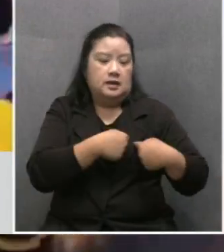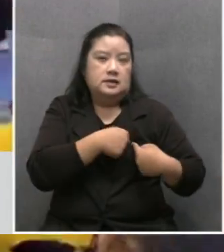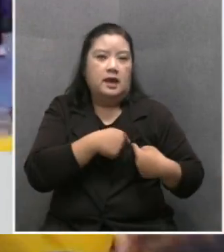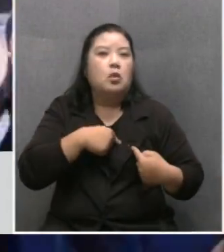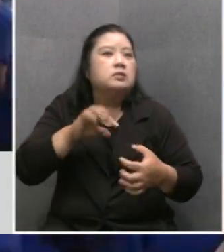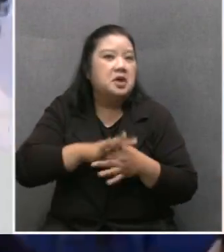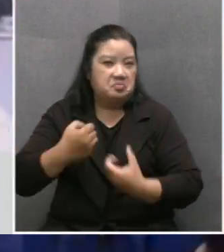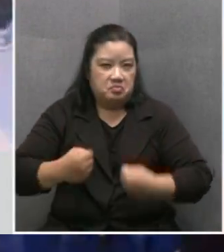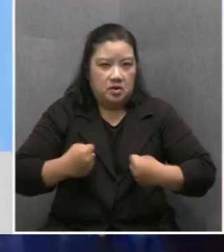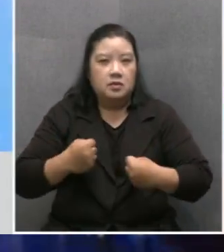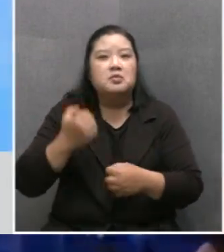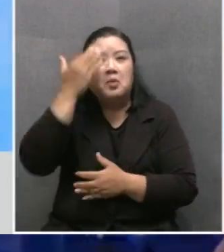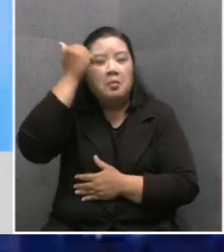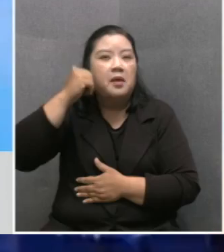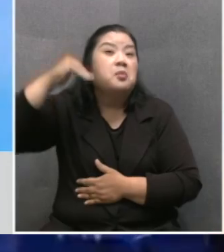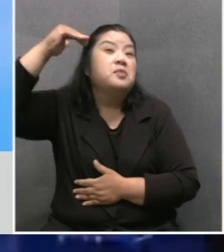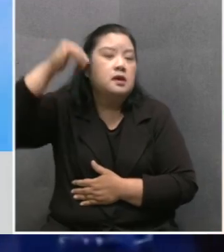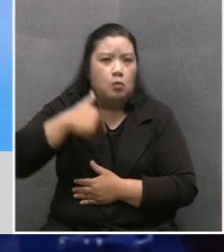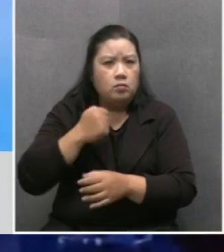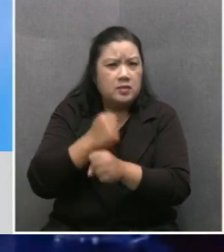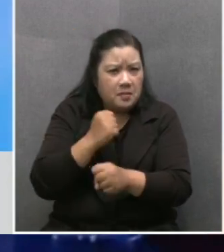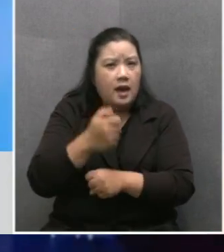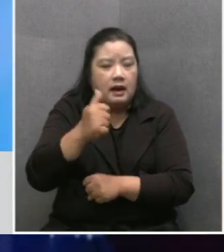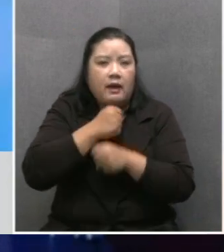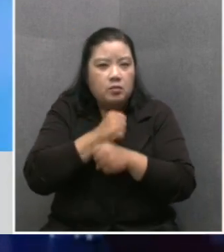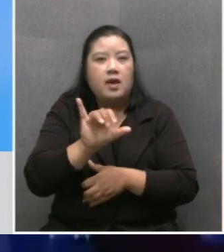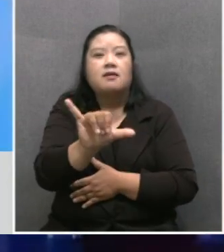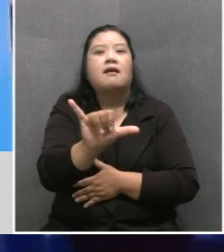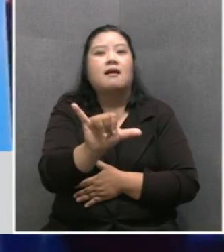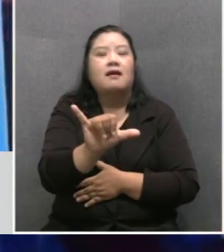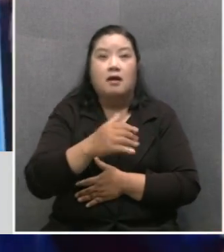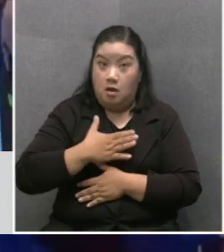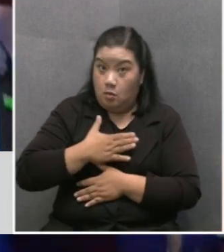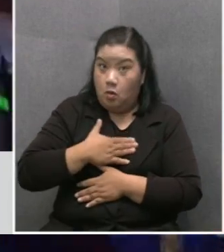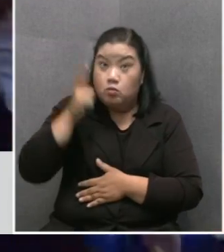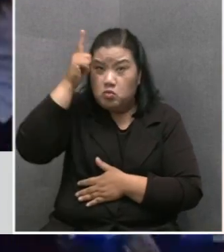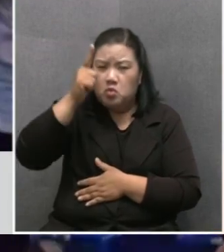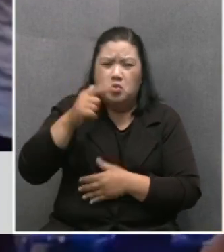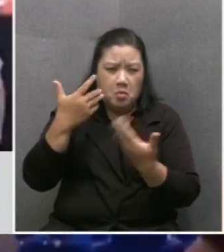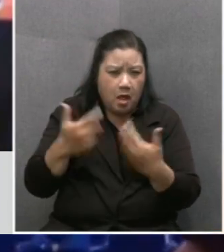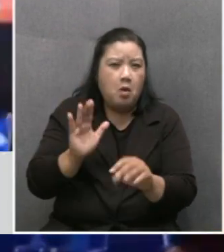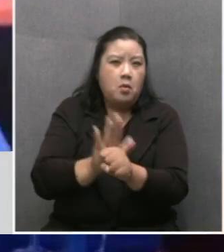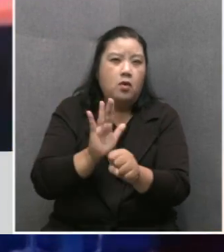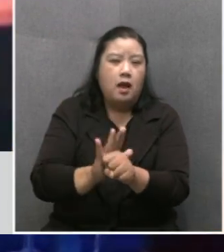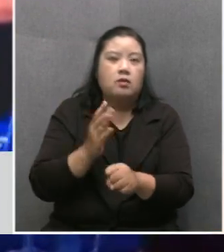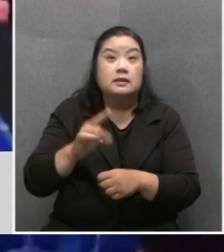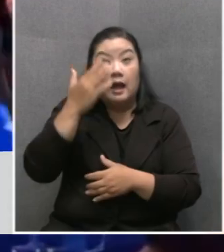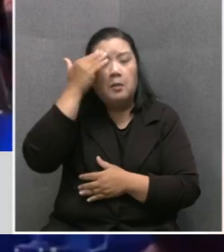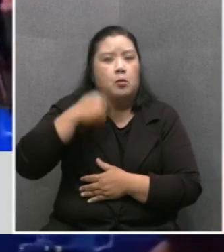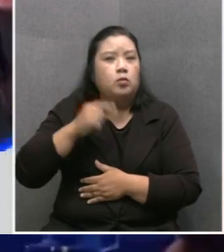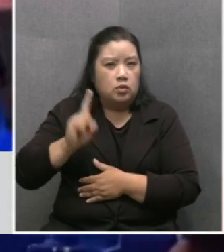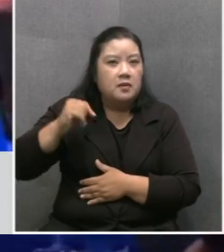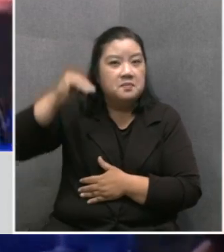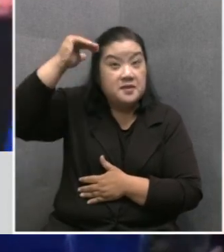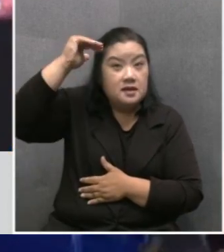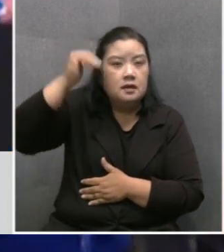มอเพราะยังไม่แก่ยังทำงานให้กับทุกคนได้ลุงตู่ถูกเรียกมาตั้งนานแล้วแต่ความจริงเป็นพี่ตู่เพ